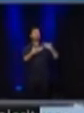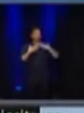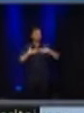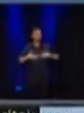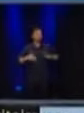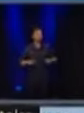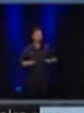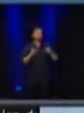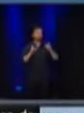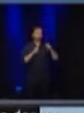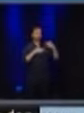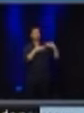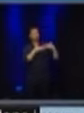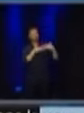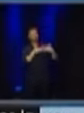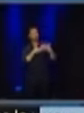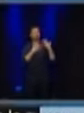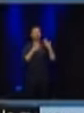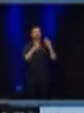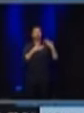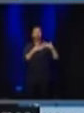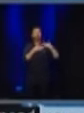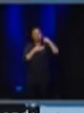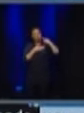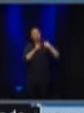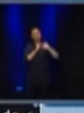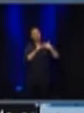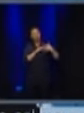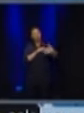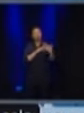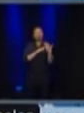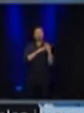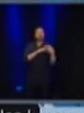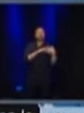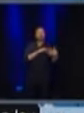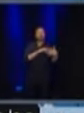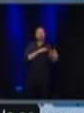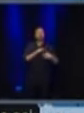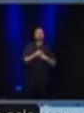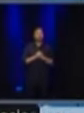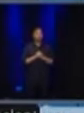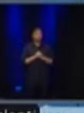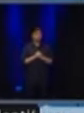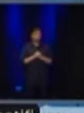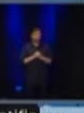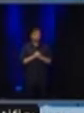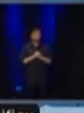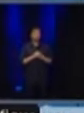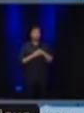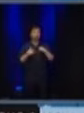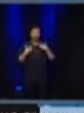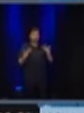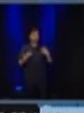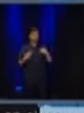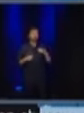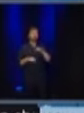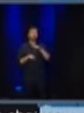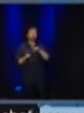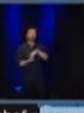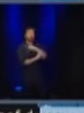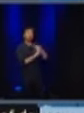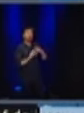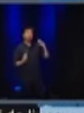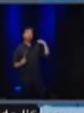protection peut-elle durer? Pour moi, elle est significative. L'interprétation des données d'immunogénicité qu'on a eues par notre comité d'immunisation du